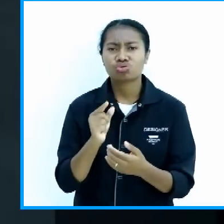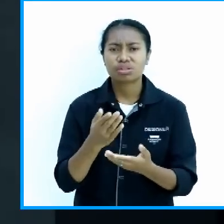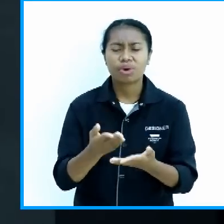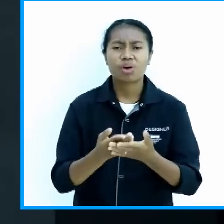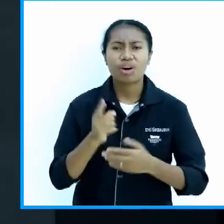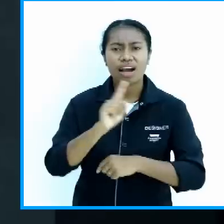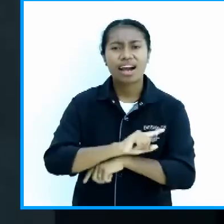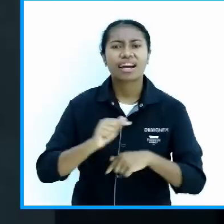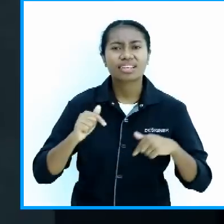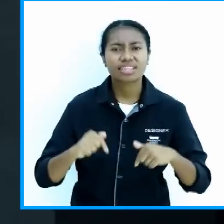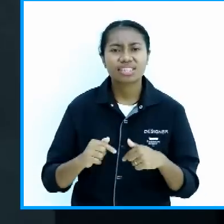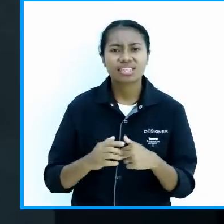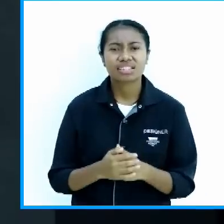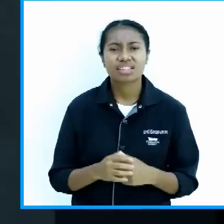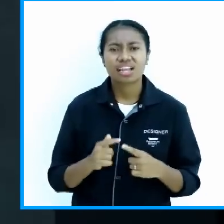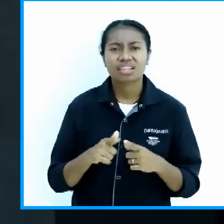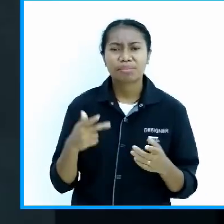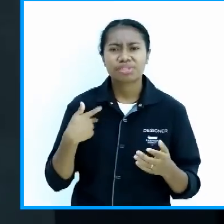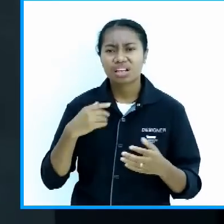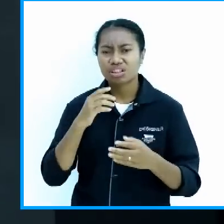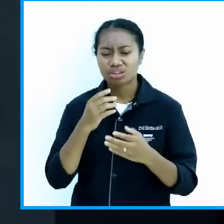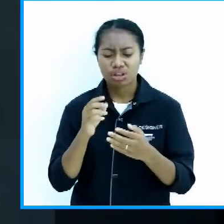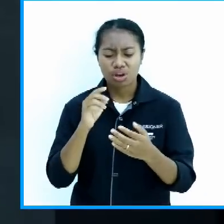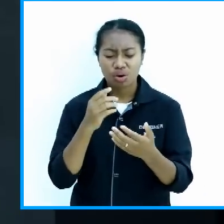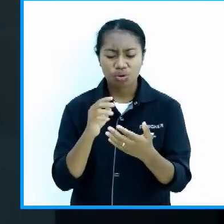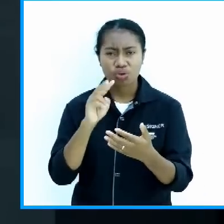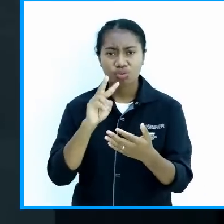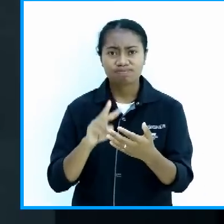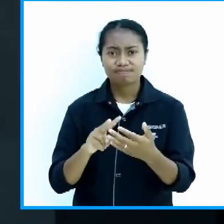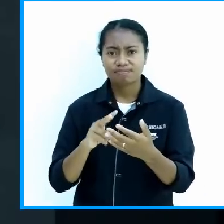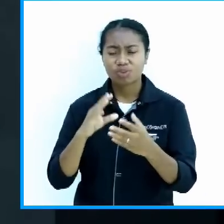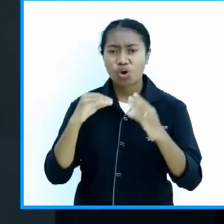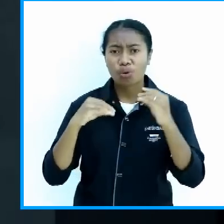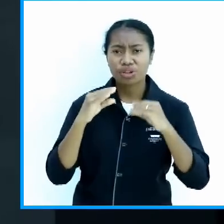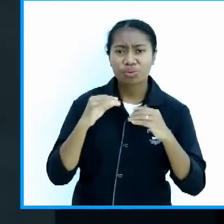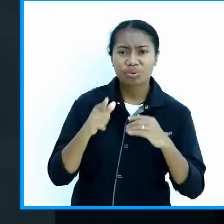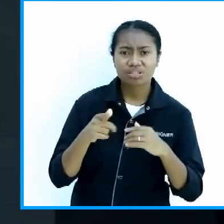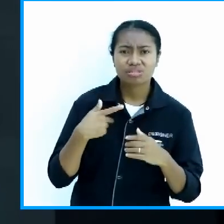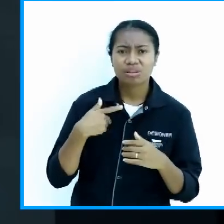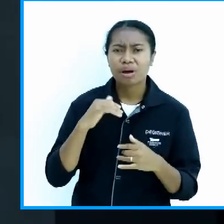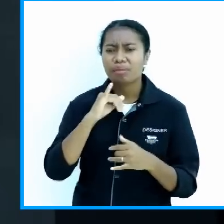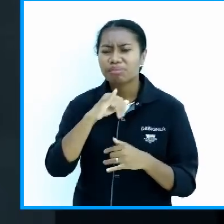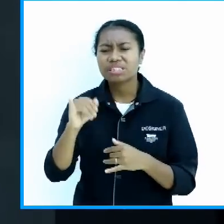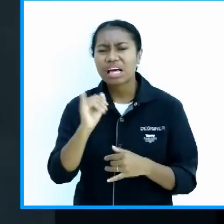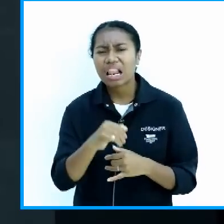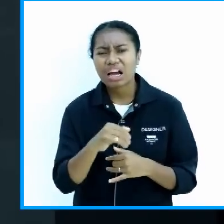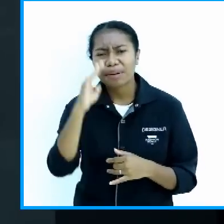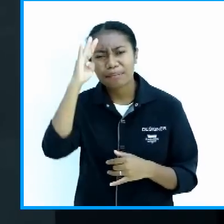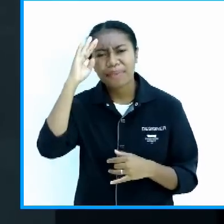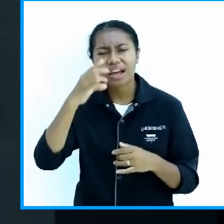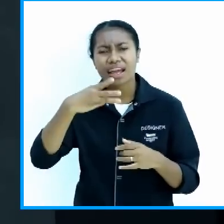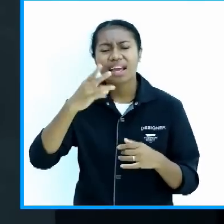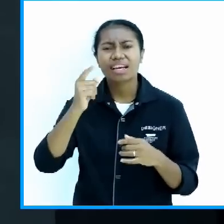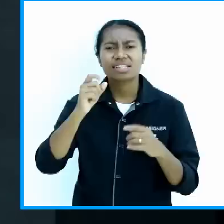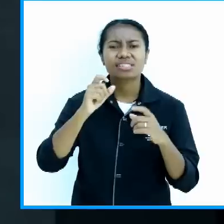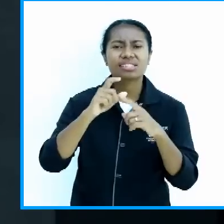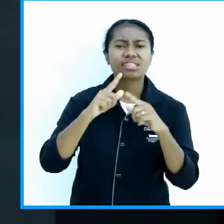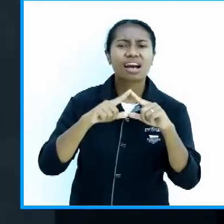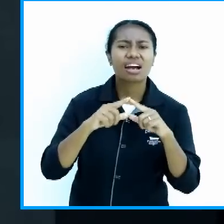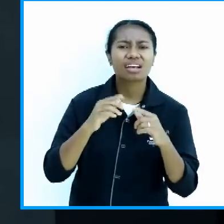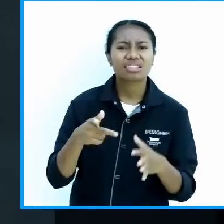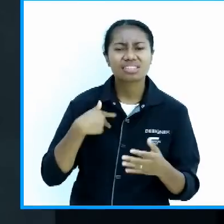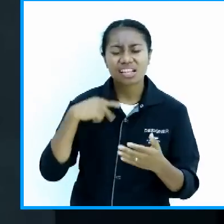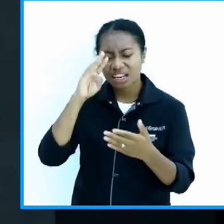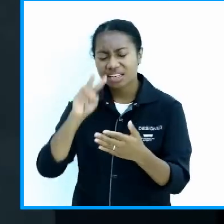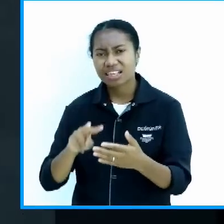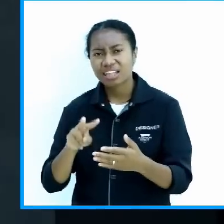marah-marah. Tapi saya lihat komentarnya kok seakan-akan dia menyalahkan Pak Esra karena Pak Esra mendukung teori 666. Nah ini yang saya lihat kebanyakan